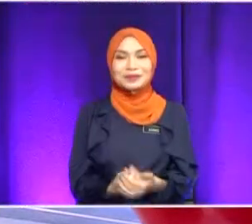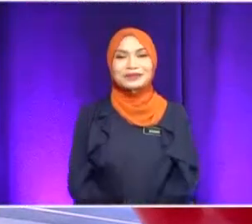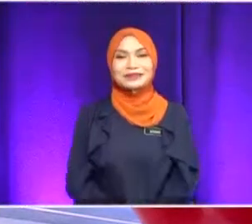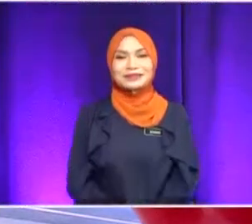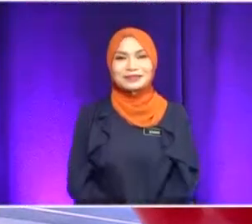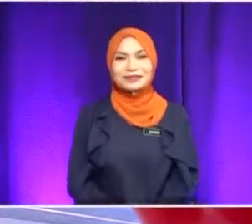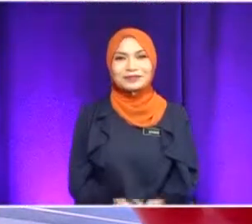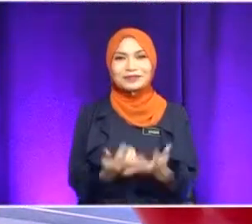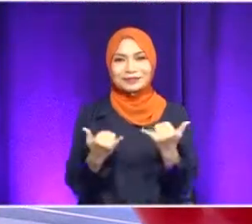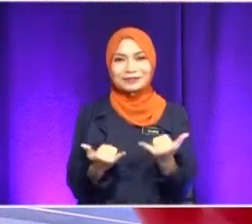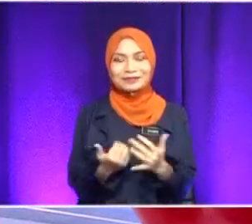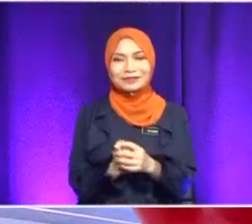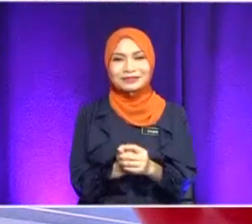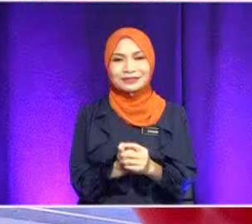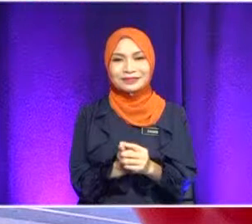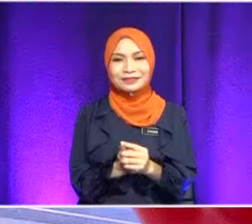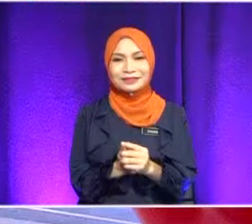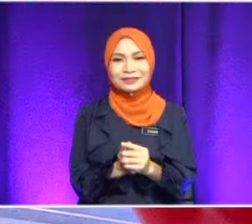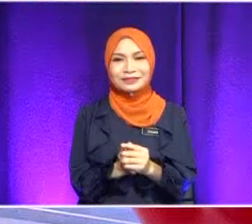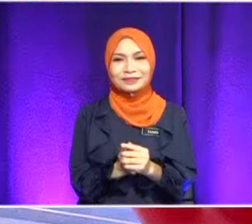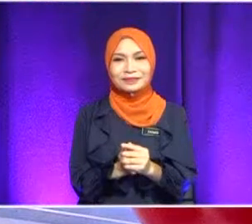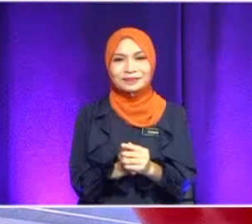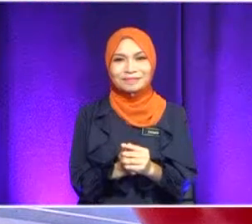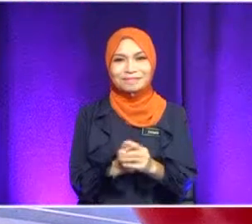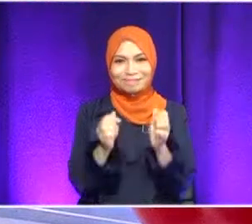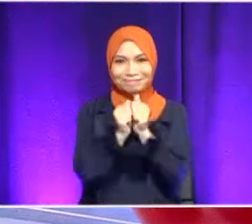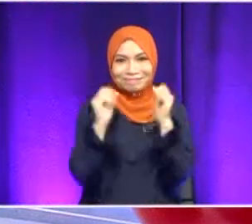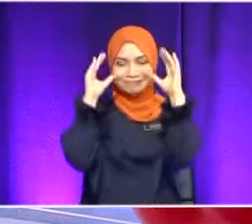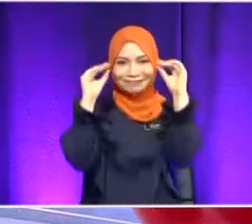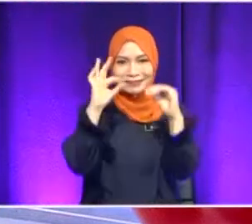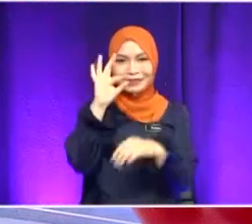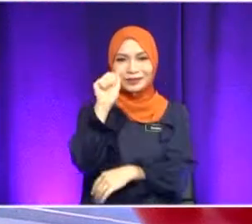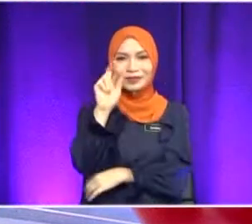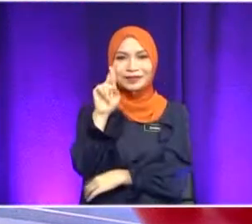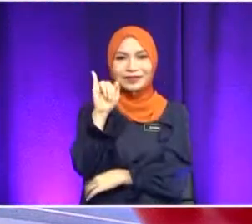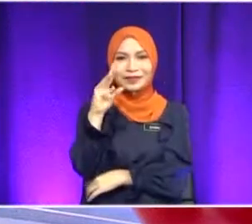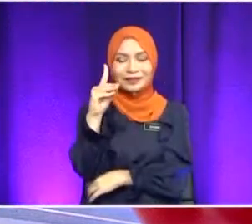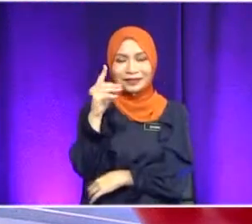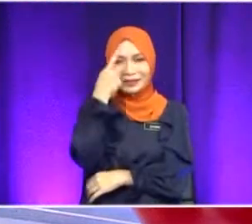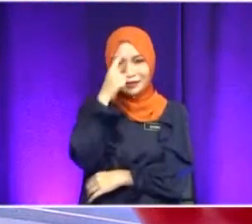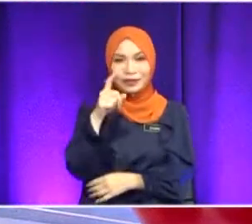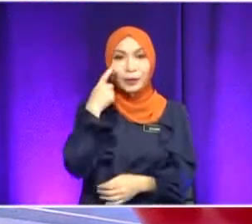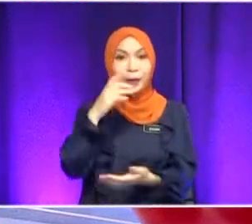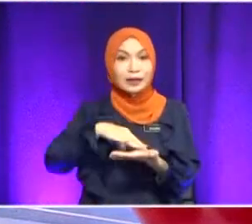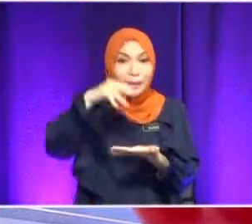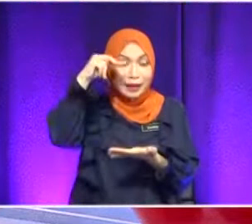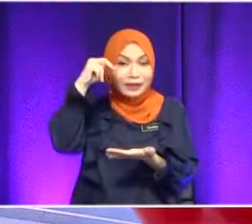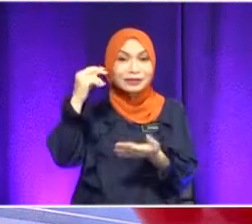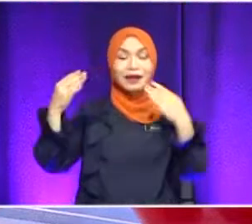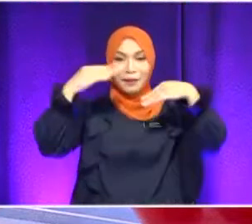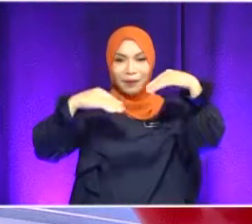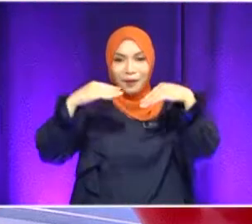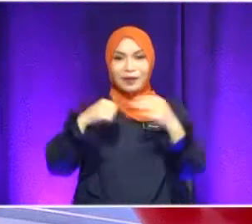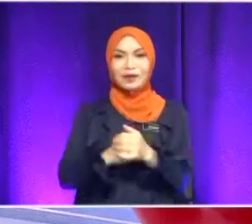Sukses PM 2022 bersama cekgu fad untuk mata pelajaran biologi tingkatan 5 nutrisi dalam